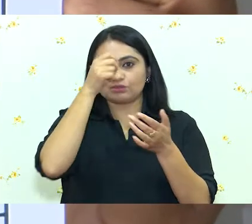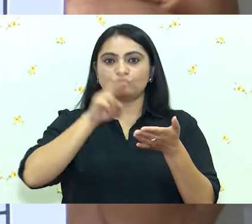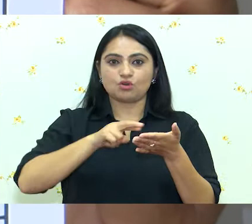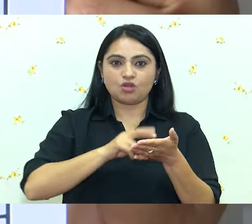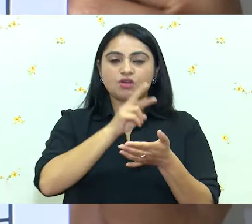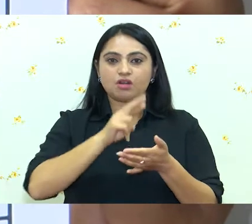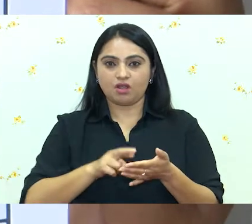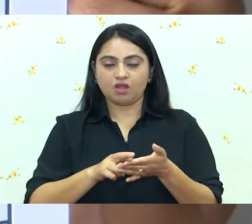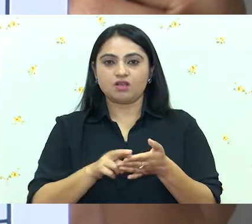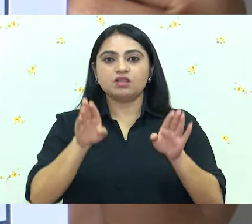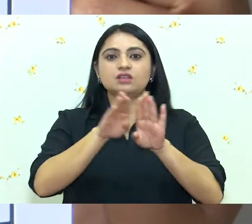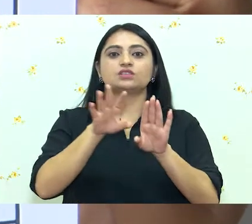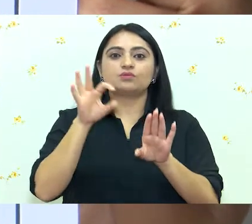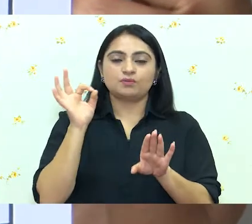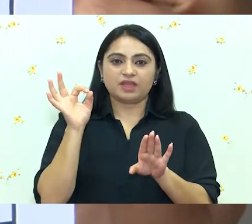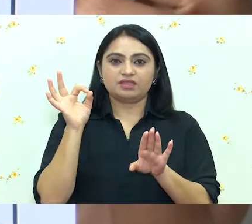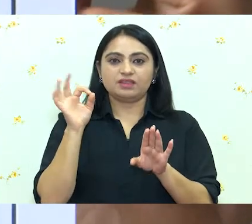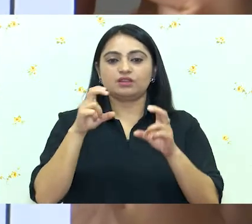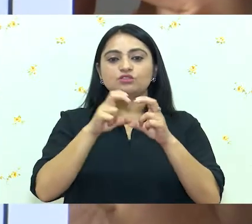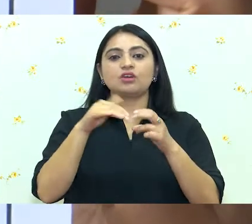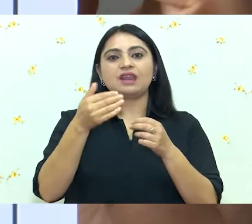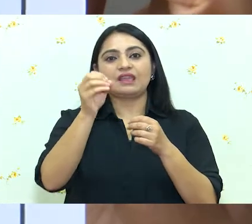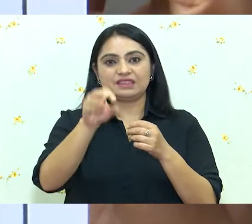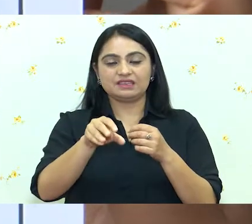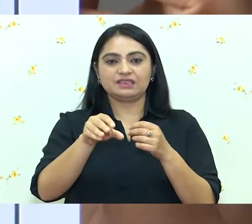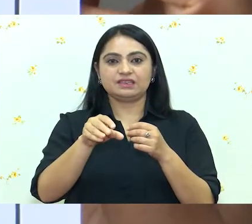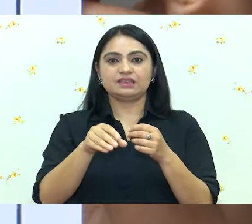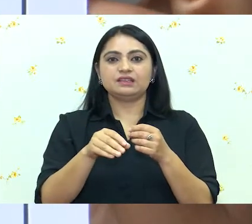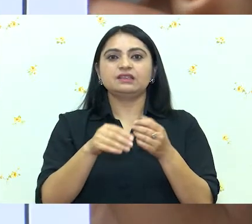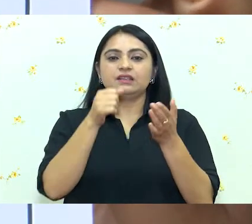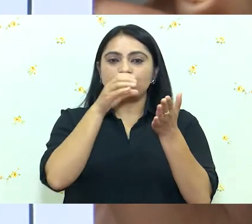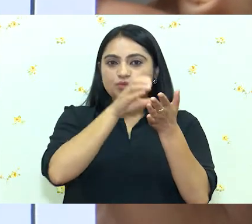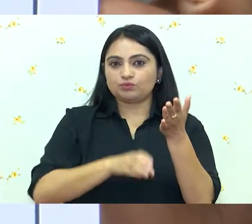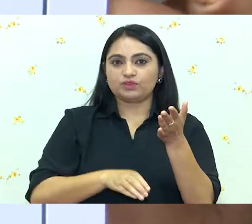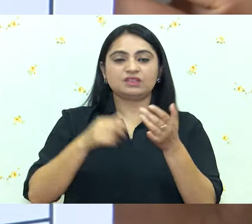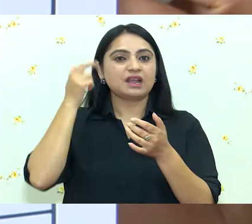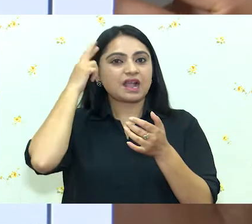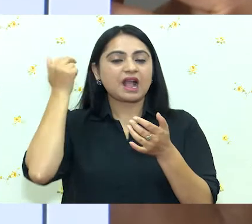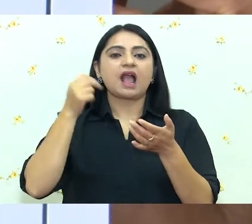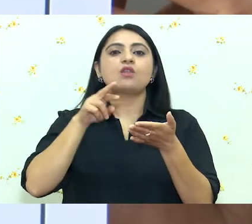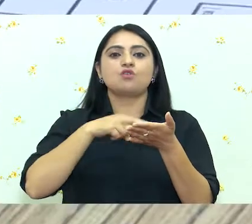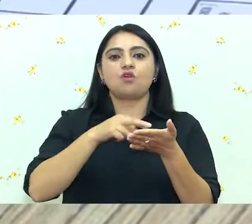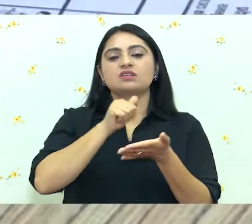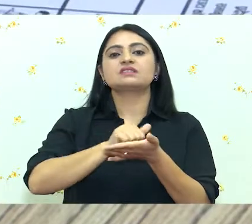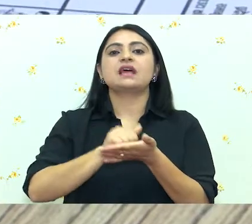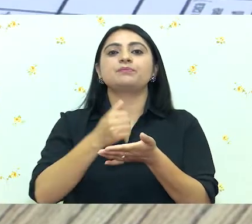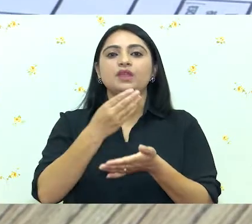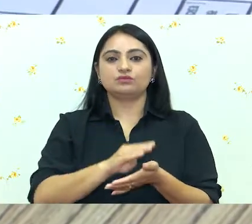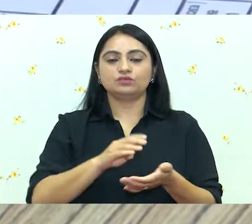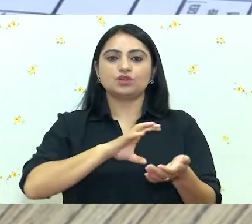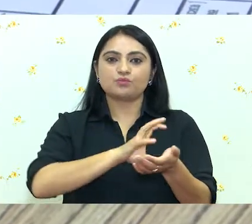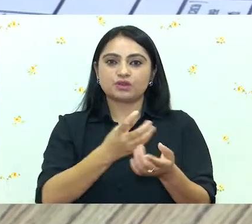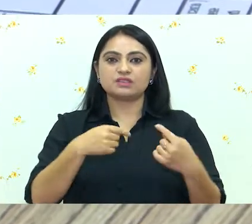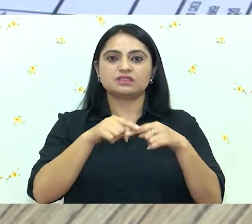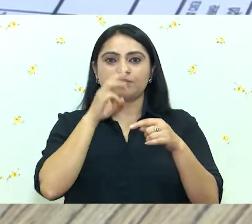र समानुपातिक अथवा दललाई दिने चाहिँ मतपत्र कालो रङको मसीले चाहिँ छापिएको हुन्छ। प्रदेश सभामा